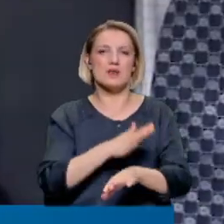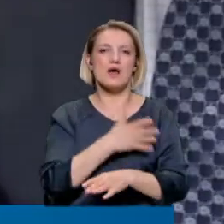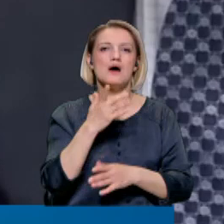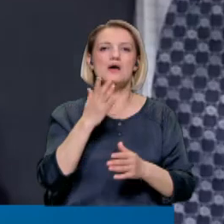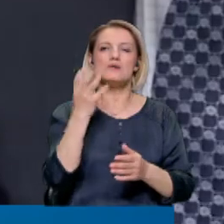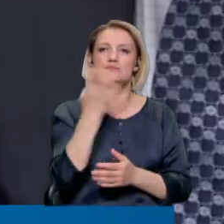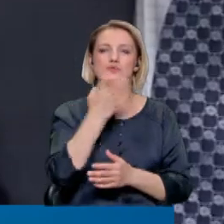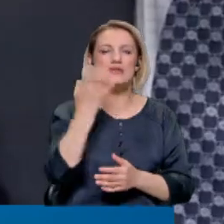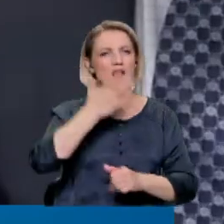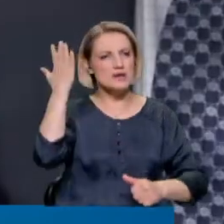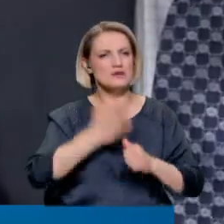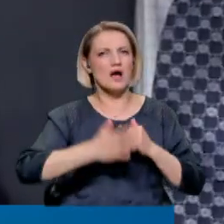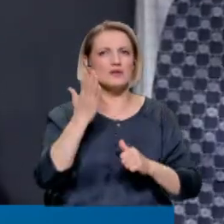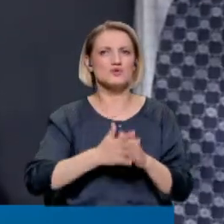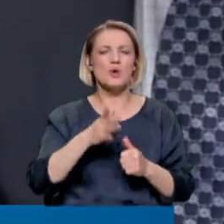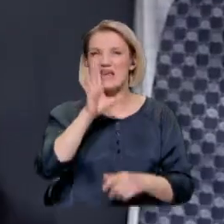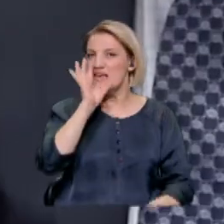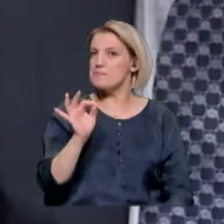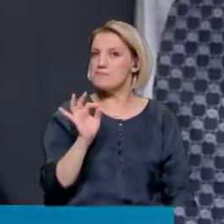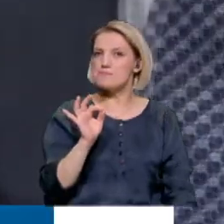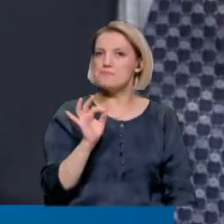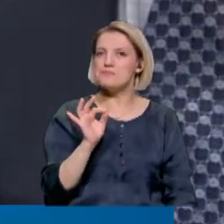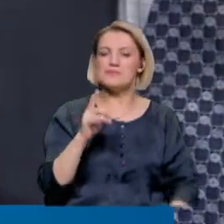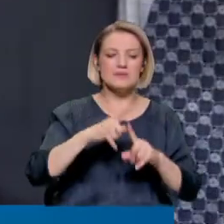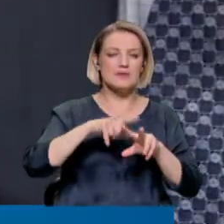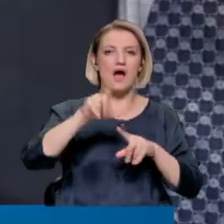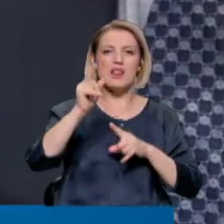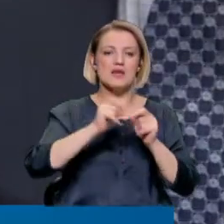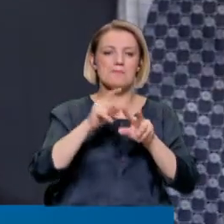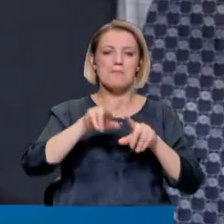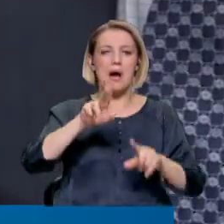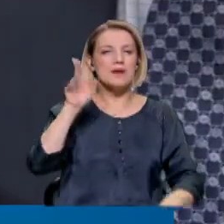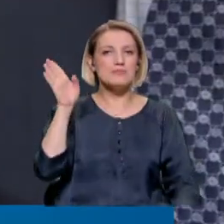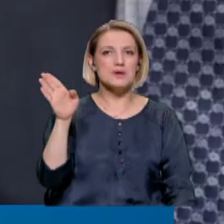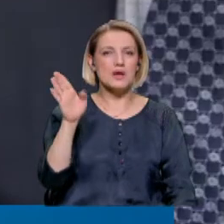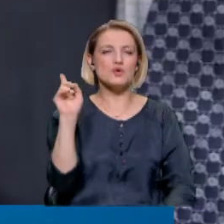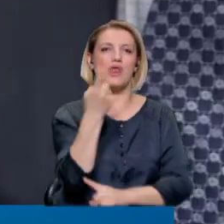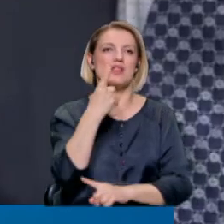yasaklanıyor Afganistan'da Taliban bir türkü